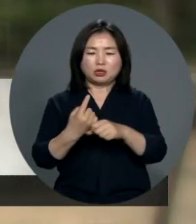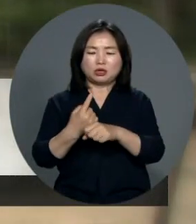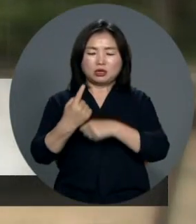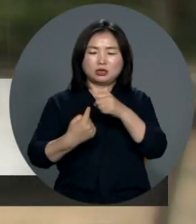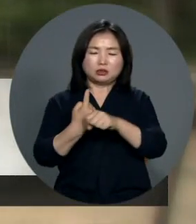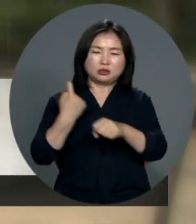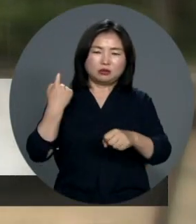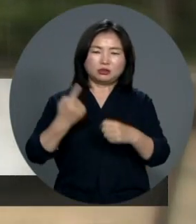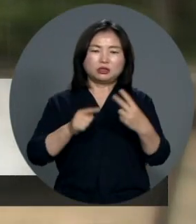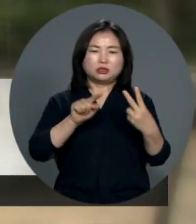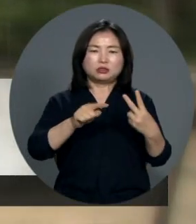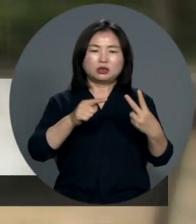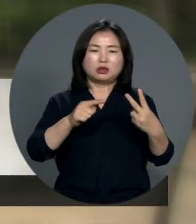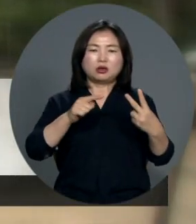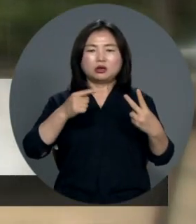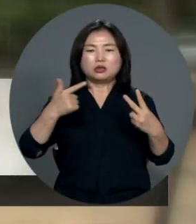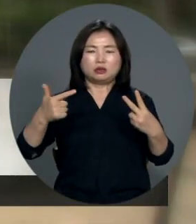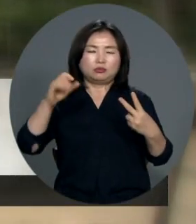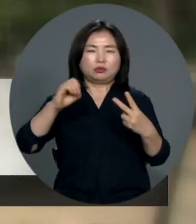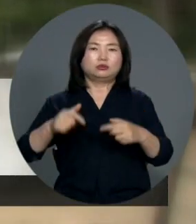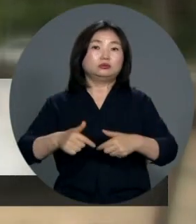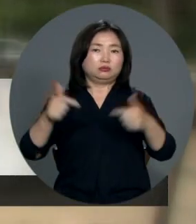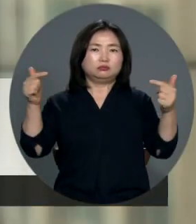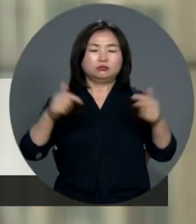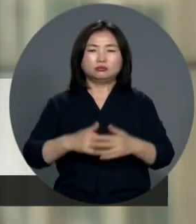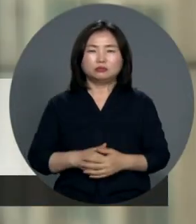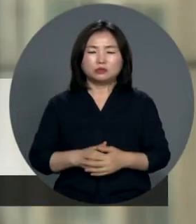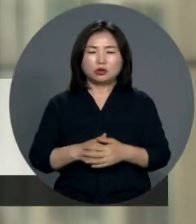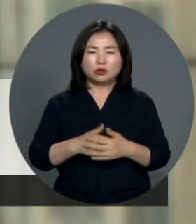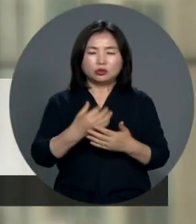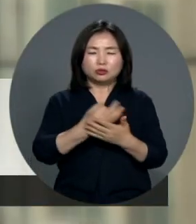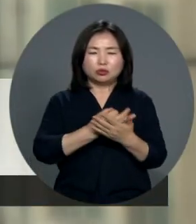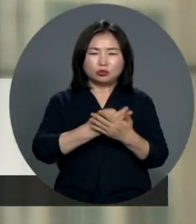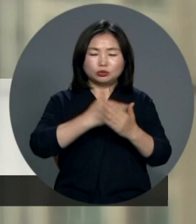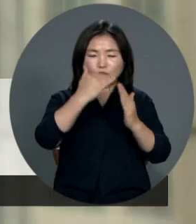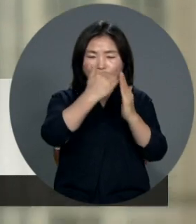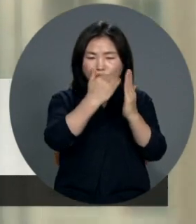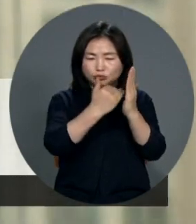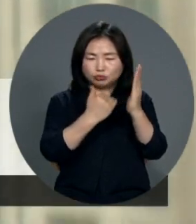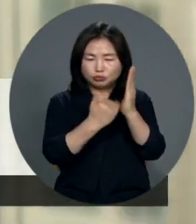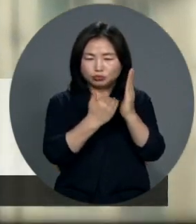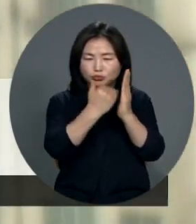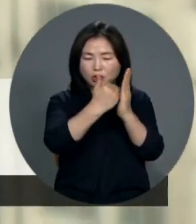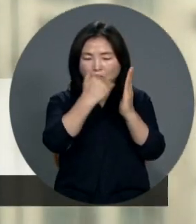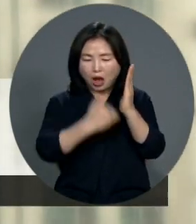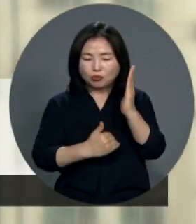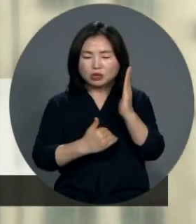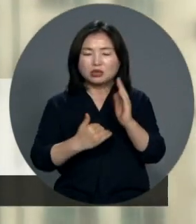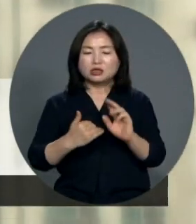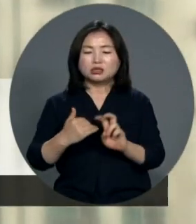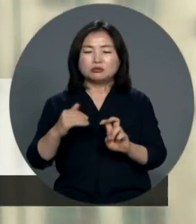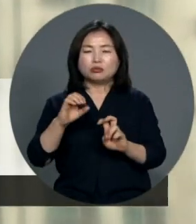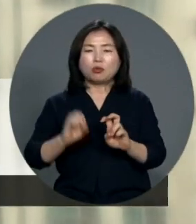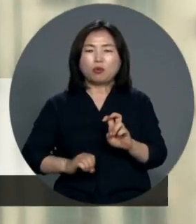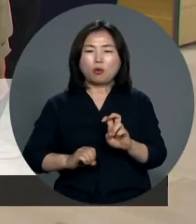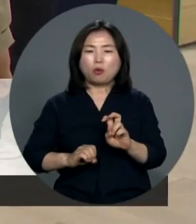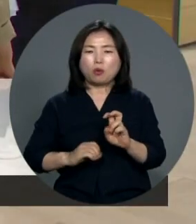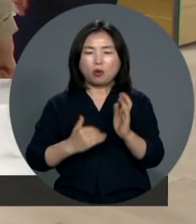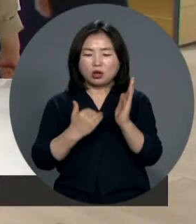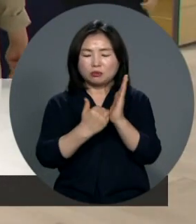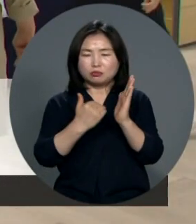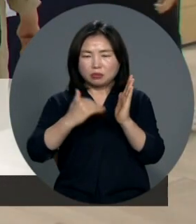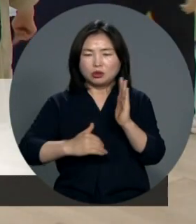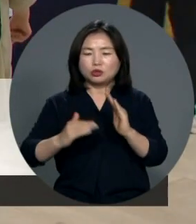전보다 2.1% 포인트 증가했습니다 소득 분위별 적자 가구 비율은 하위 20% 1분위